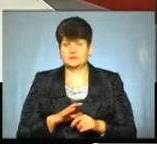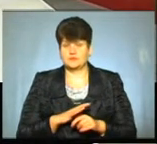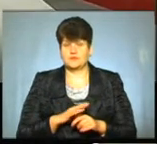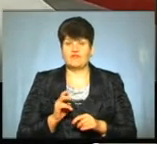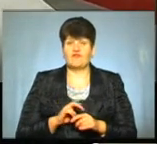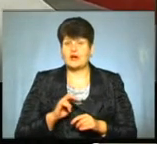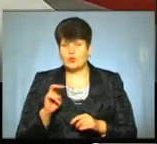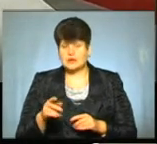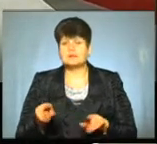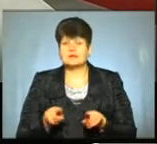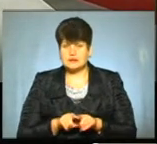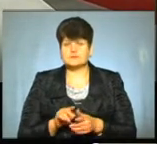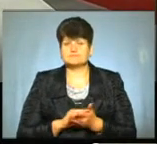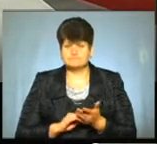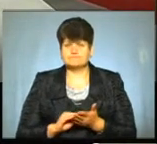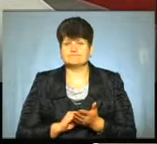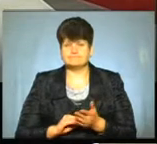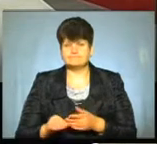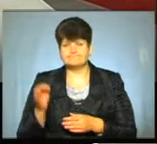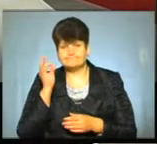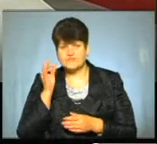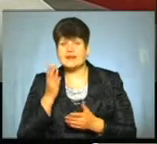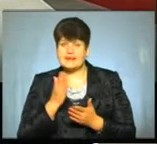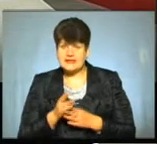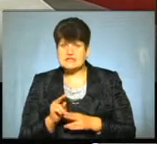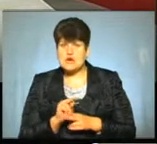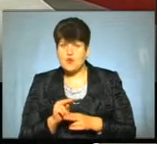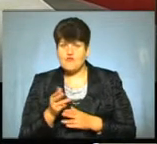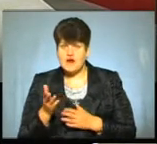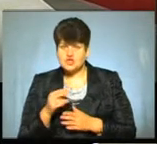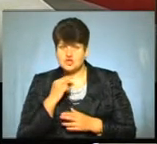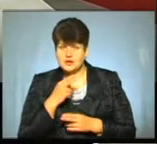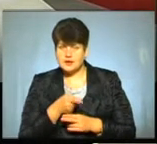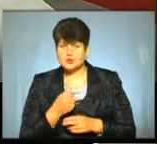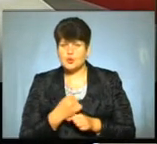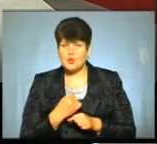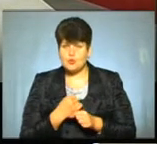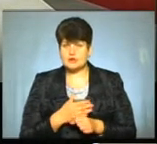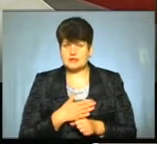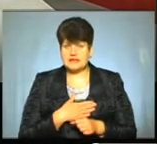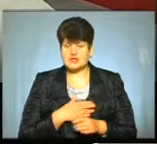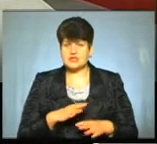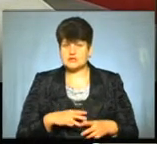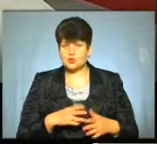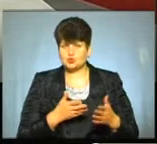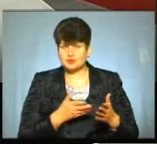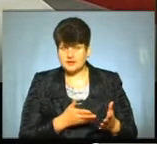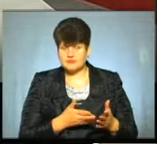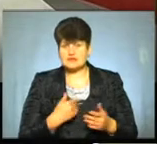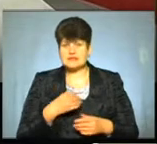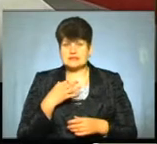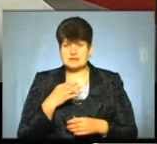сертифікуються, виходили з аудиторії, ми також їм про це говорили, що чи є у вас зауваження до роботи наших